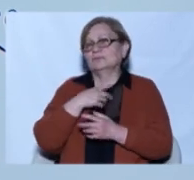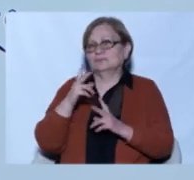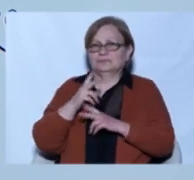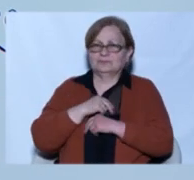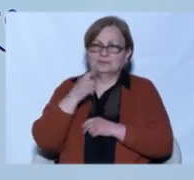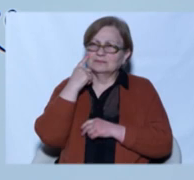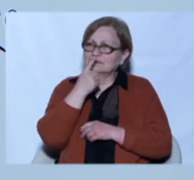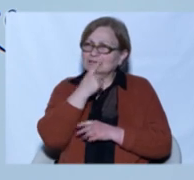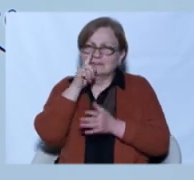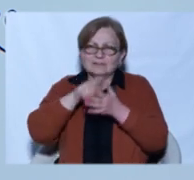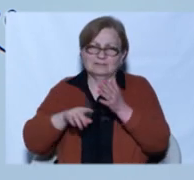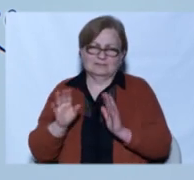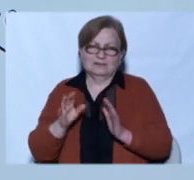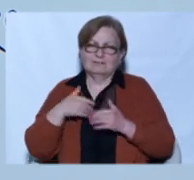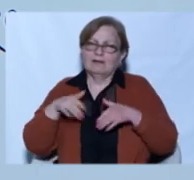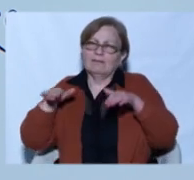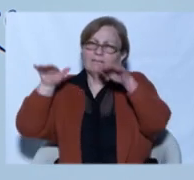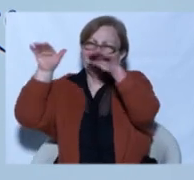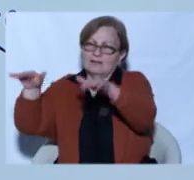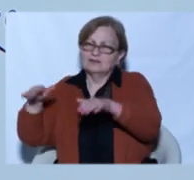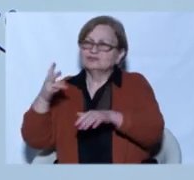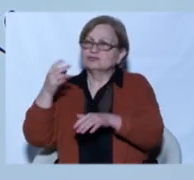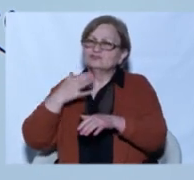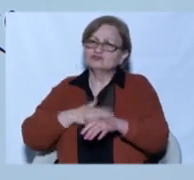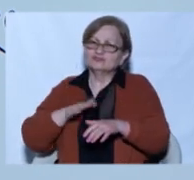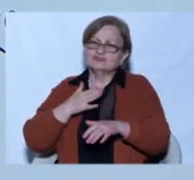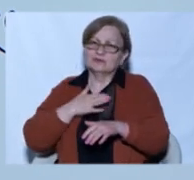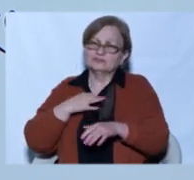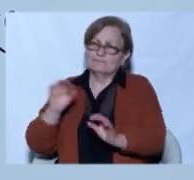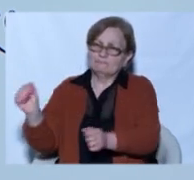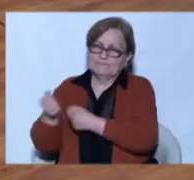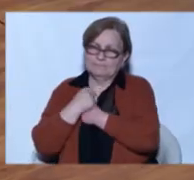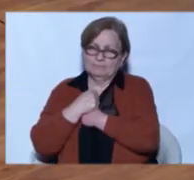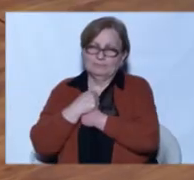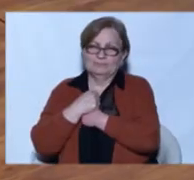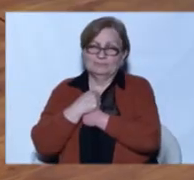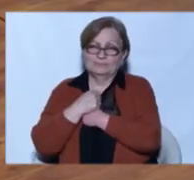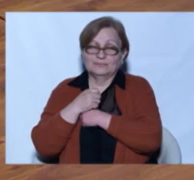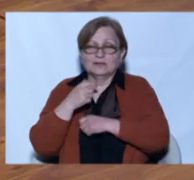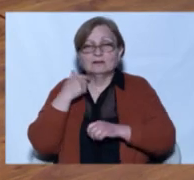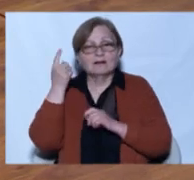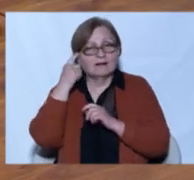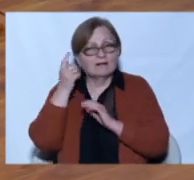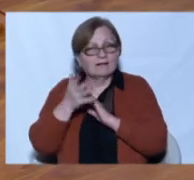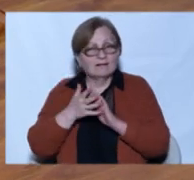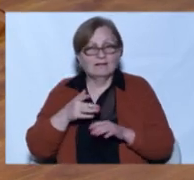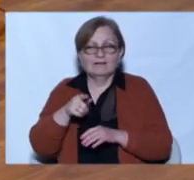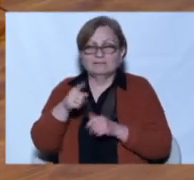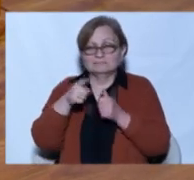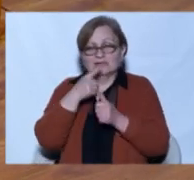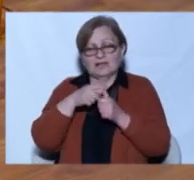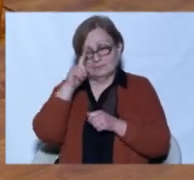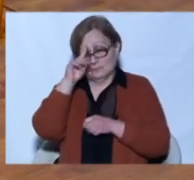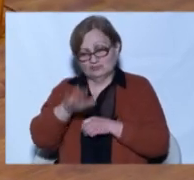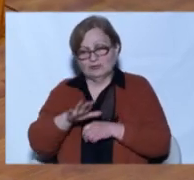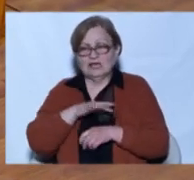ვუჯერებდი, მაშინვე ავფრინდი და გულში ჩავიკარი ჩემი პატარა შვილი. მხოლოდ ის გავიგონე, რომ ბიჭს ილიკო ერქვა,